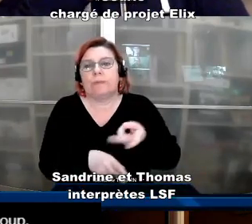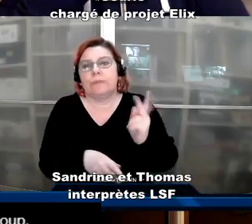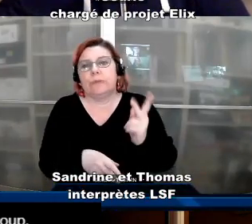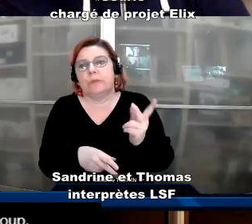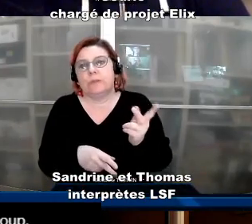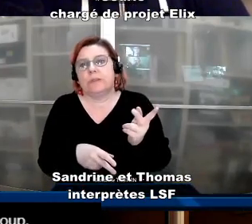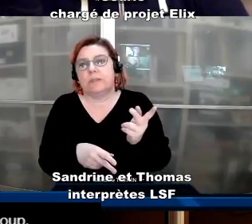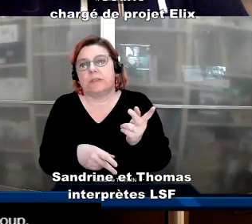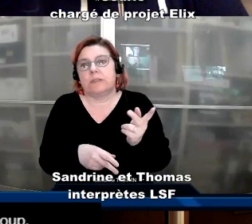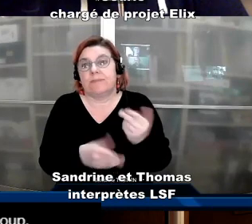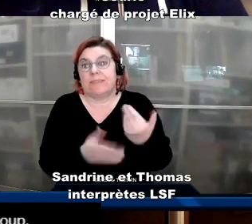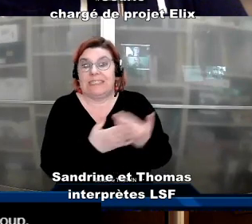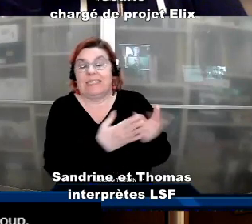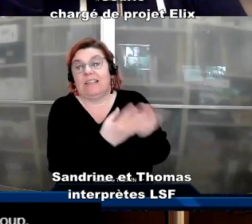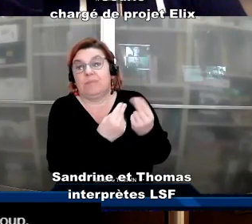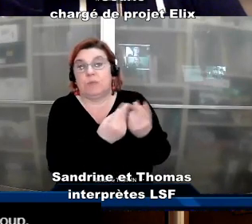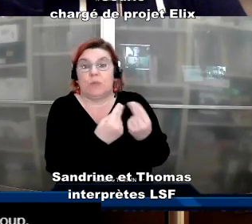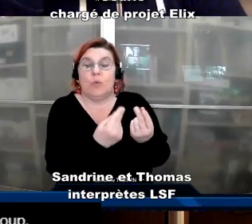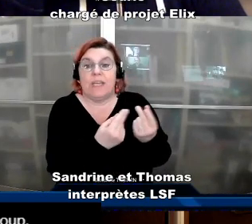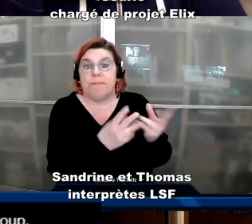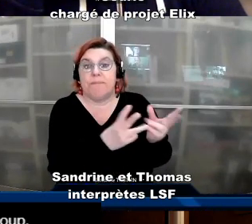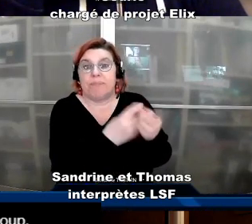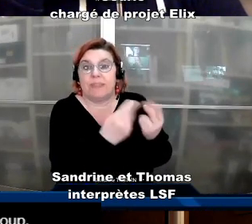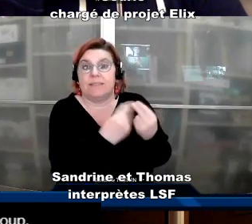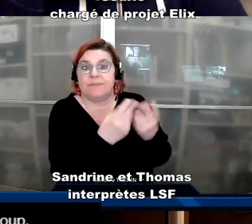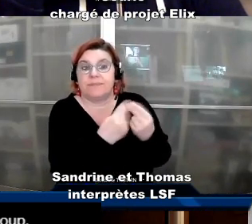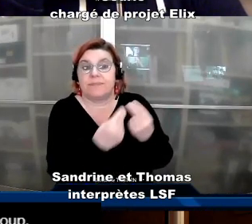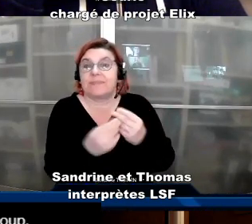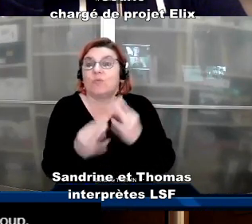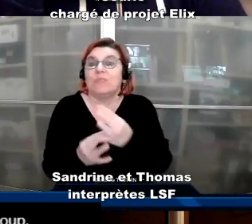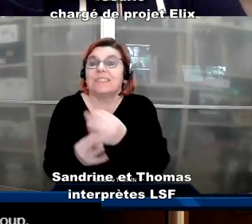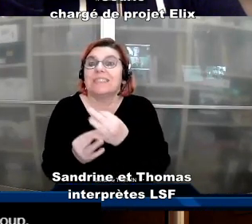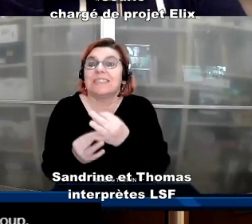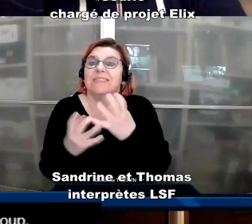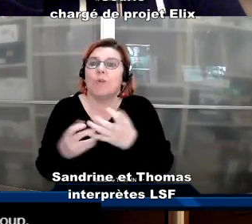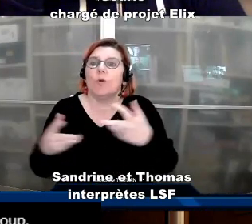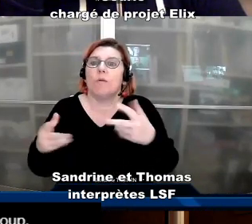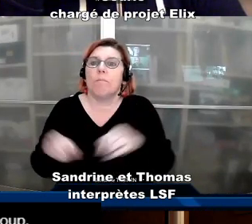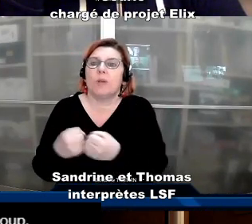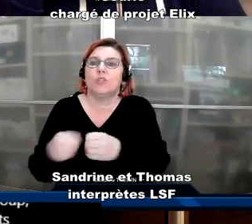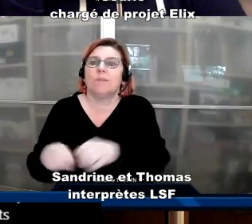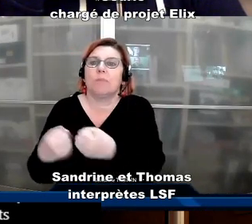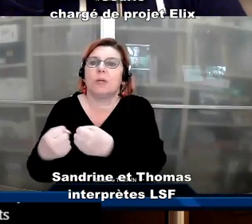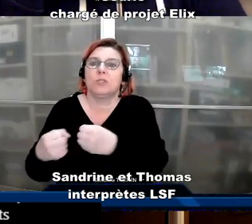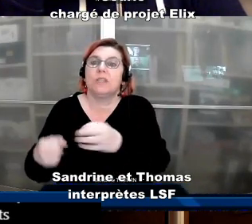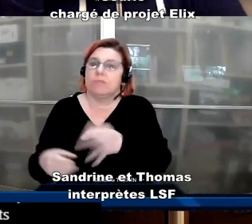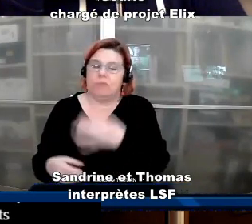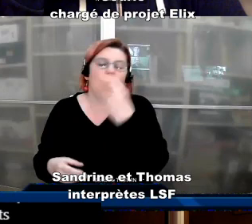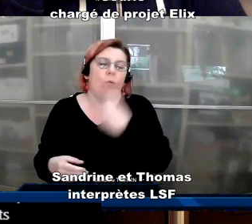en tout cas, c'est comme ça qu'elle l'avait vécu. Et par rapport à ce que tu dis, que tu veux qu'il y ait une pause, ouais, je comprends complètement.